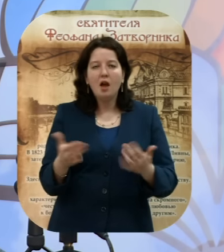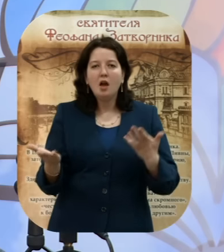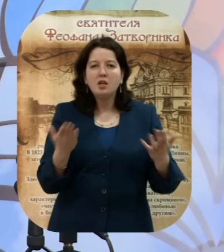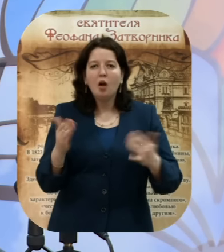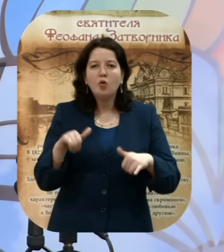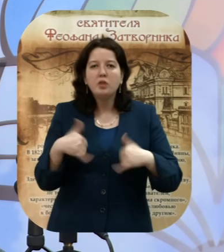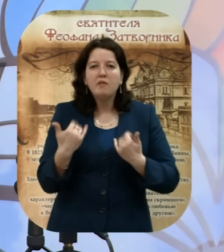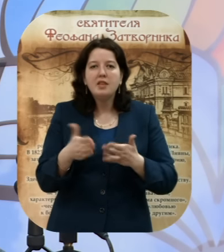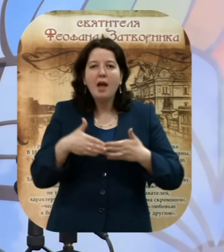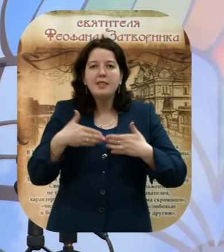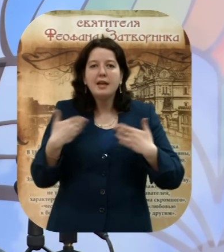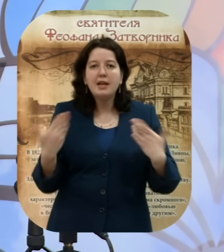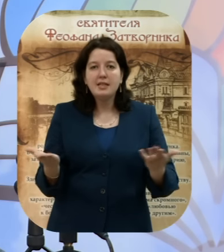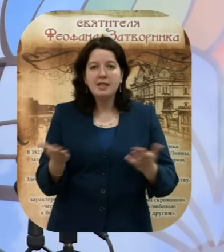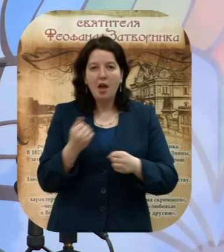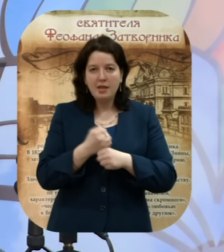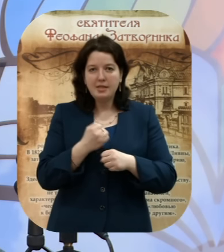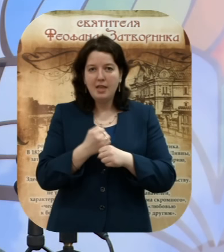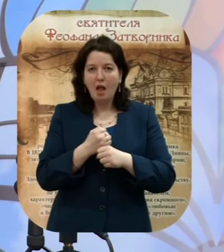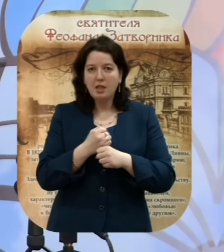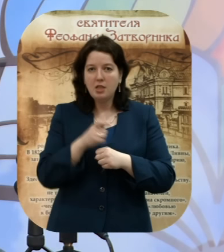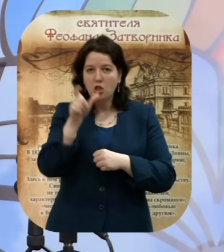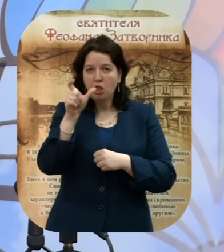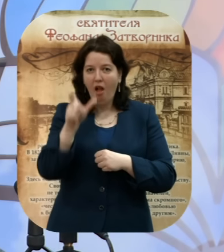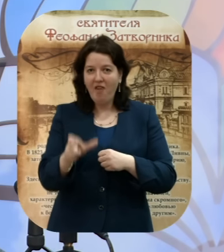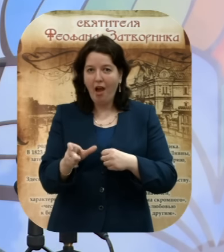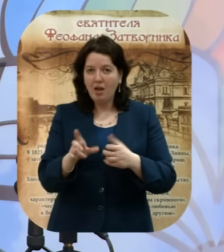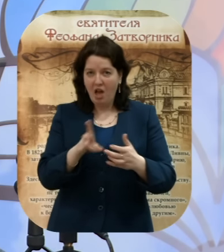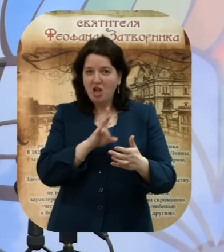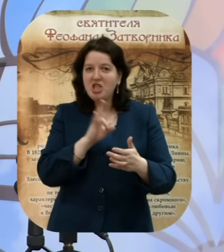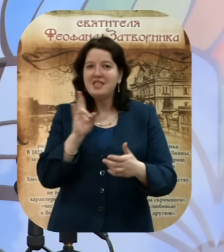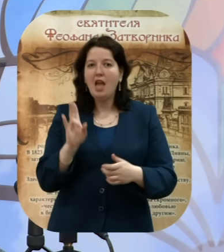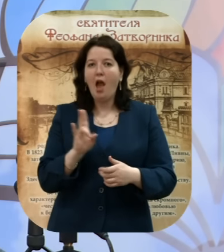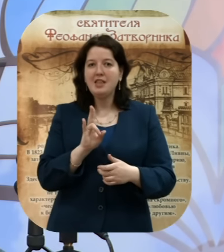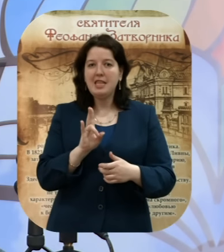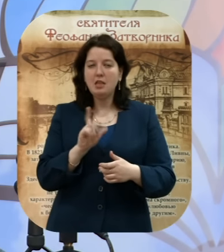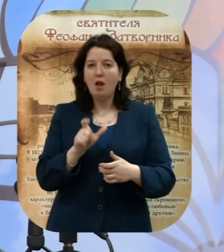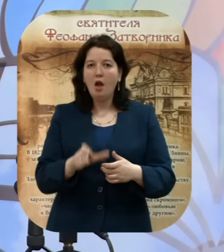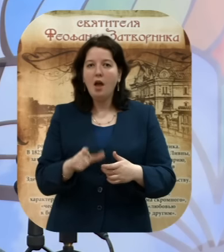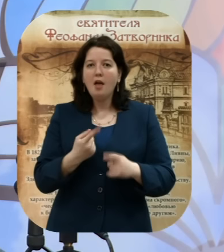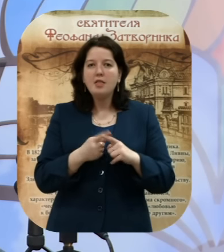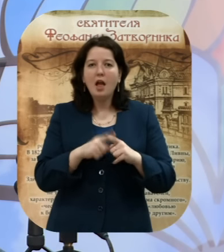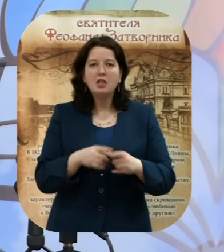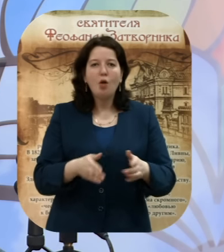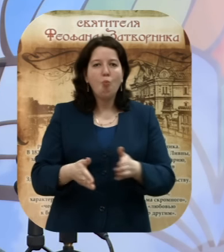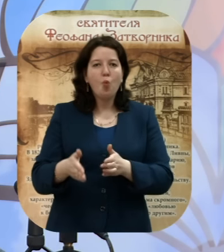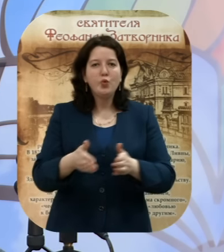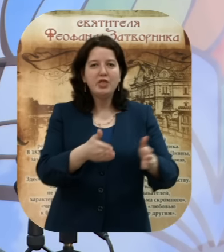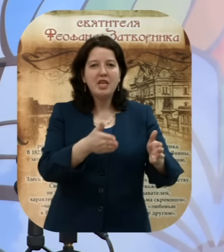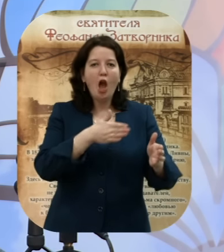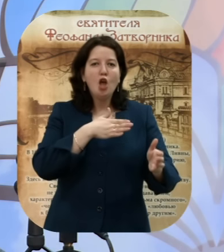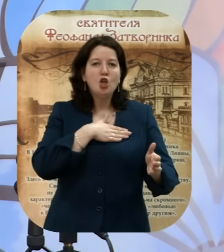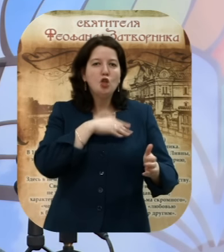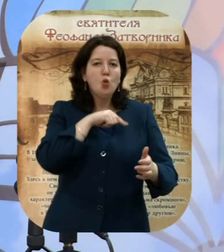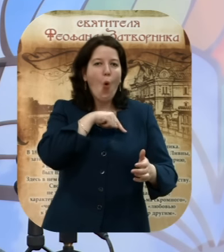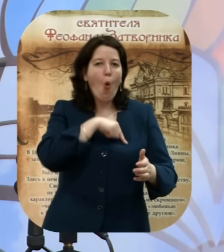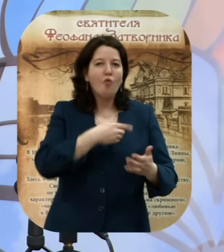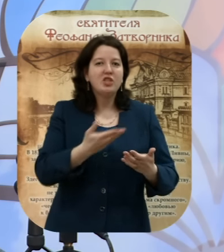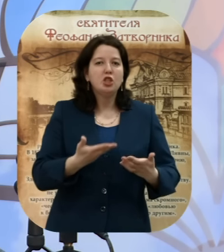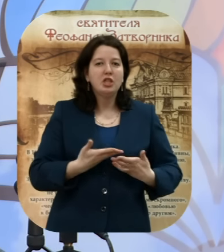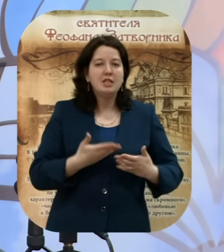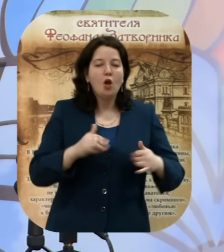удивительное открытие, какое делает христианин вот на этом пути духовной жизни. Поразительное.